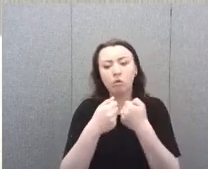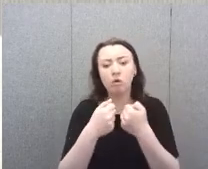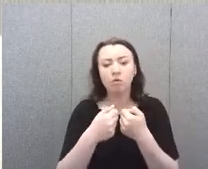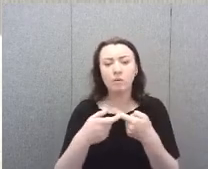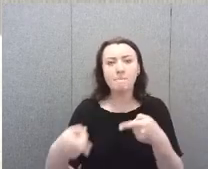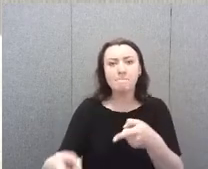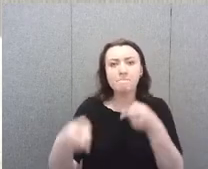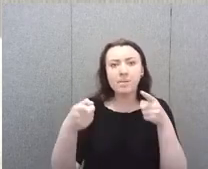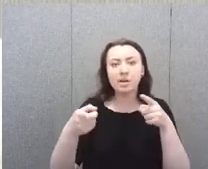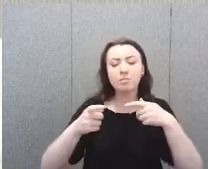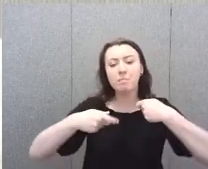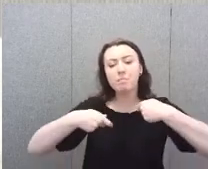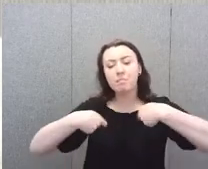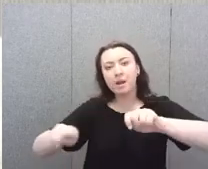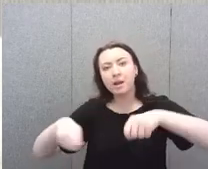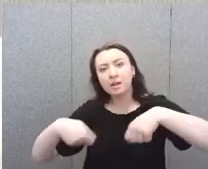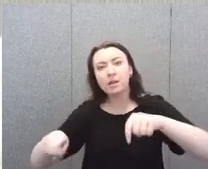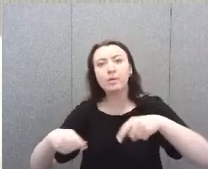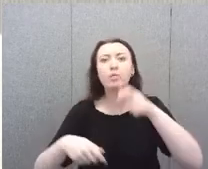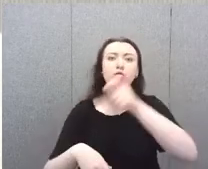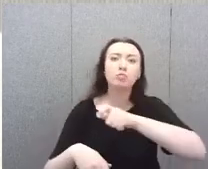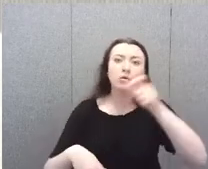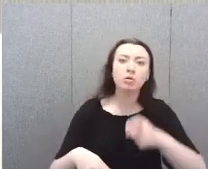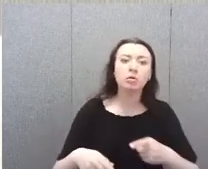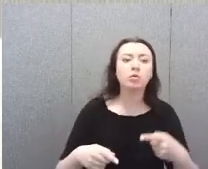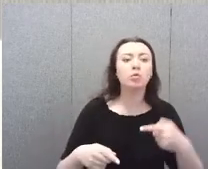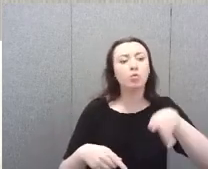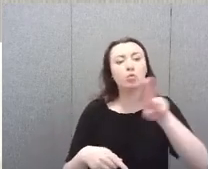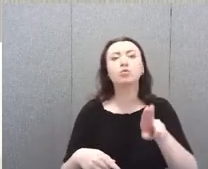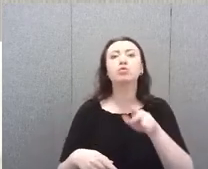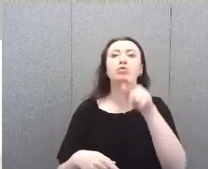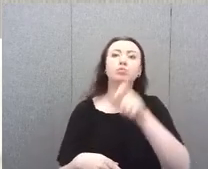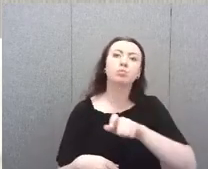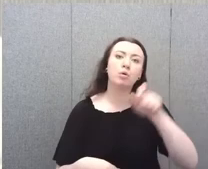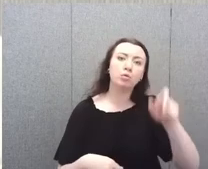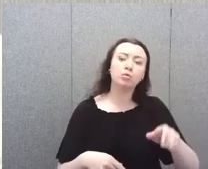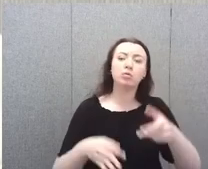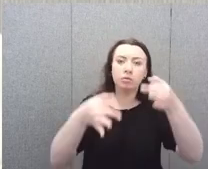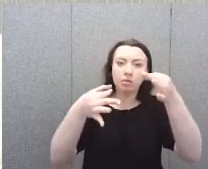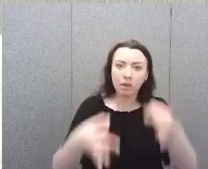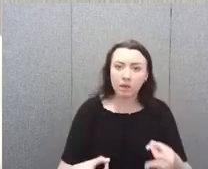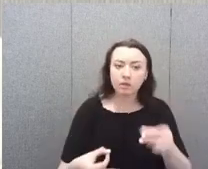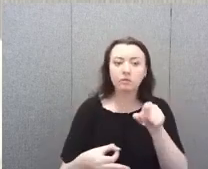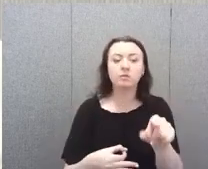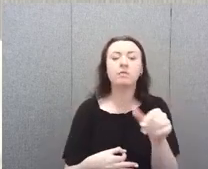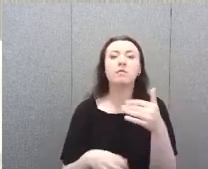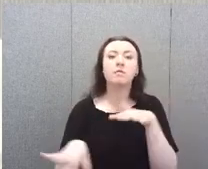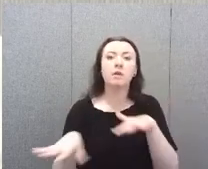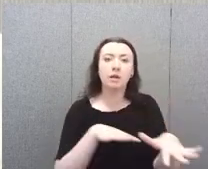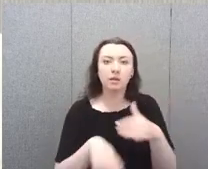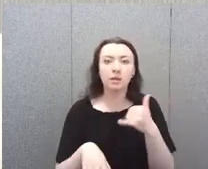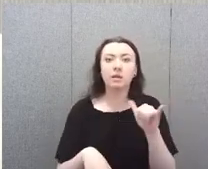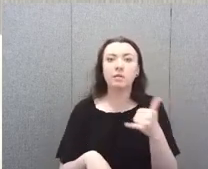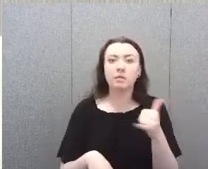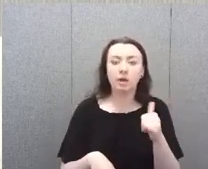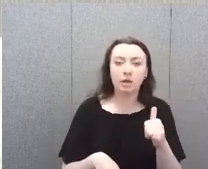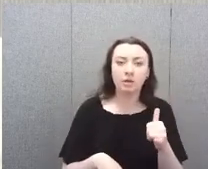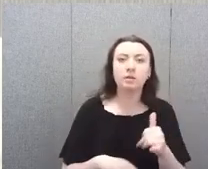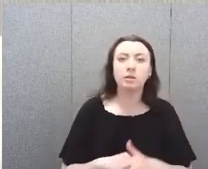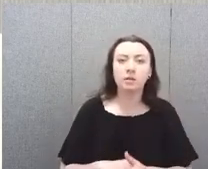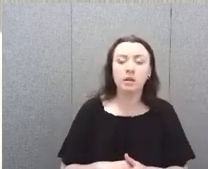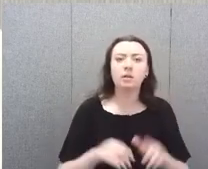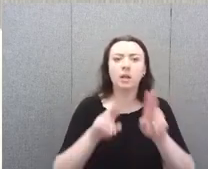произнесла, и свою жизнь она посвятила борьбе против коррупции и за права человека. Ее деятельность отмечена